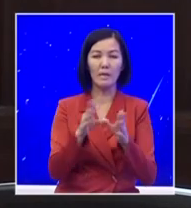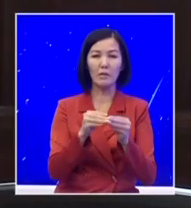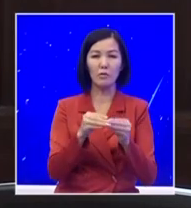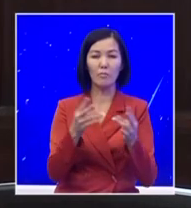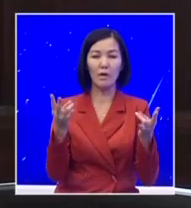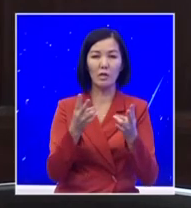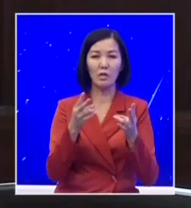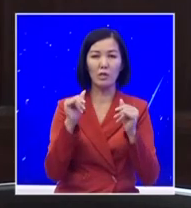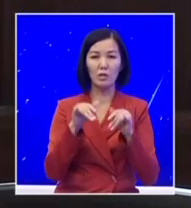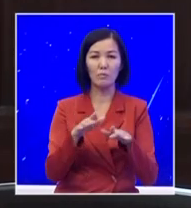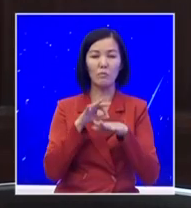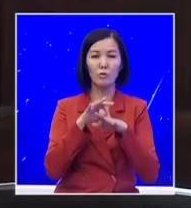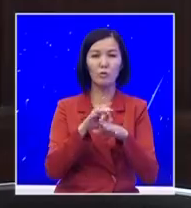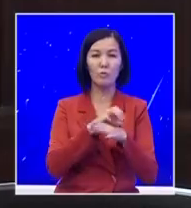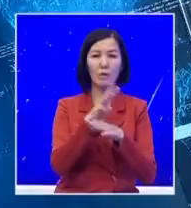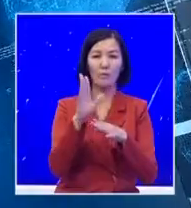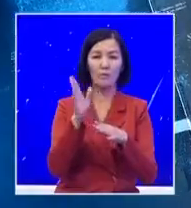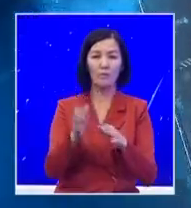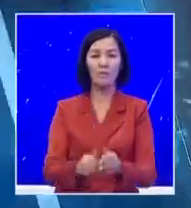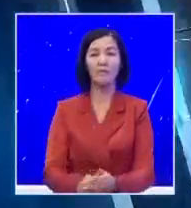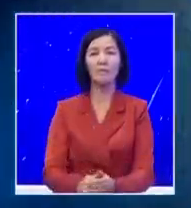тиісті шаралардың жүргізілуін қамтамасыз етілсін.